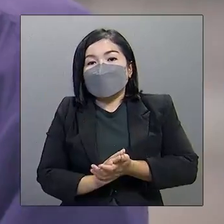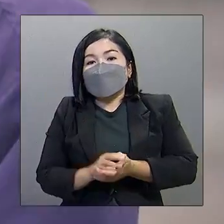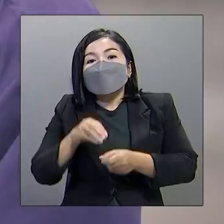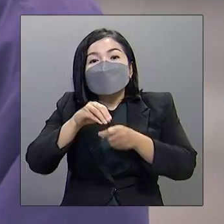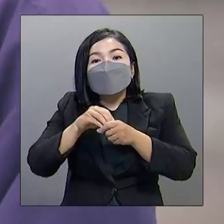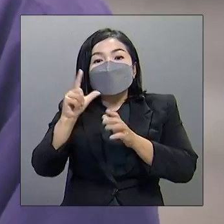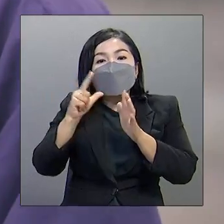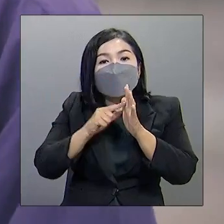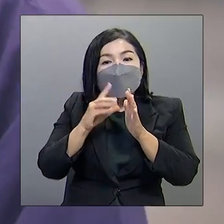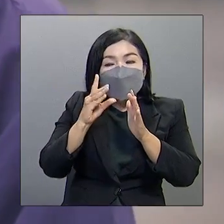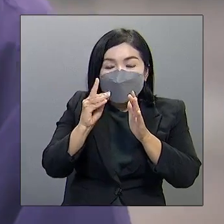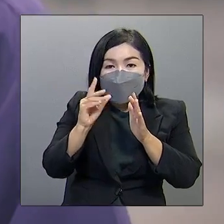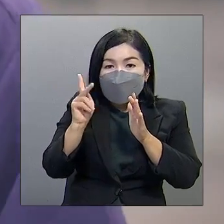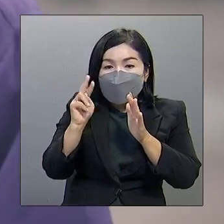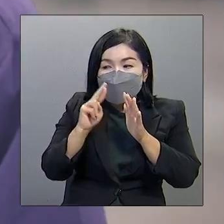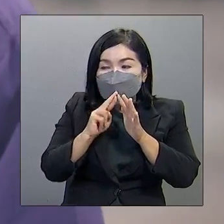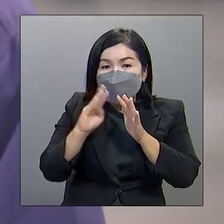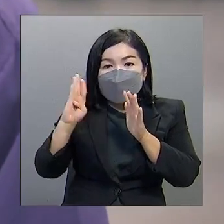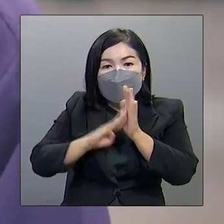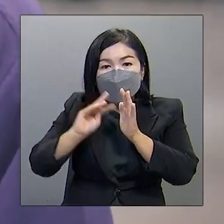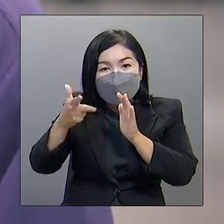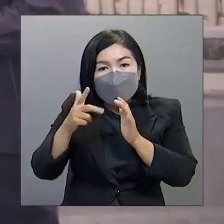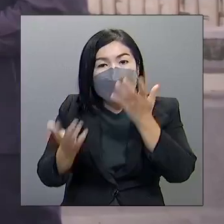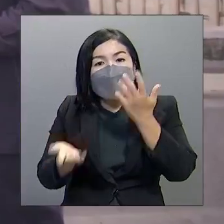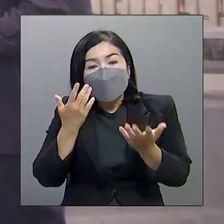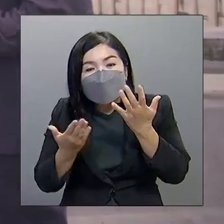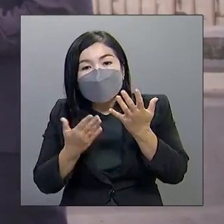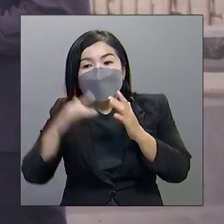ไม่ว่าจะเป็นทุ่งรังสิตเอ่ยไม่ว่าจะเป็นลำลูกกาเอ่ยที่มีฝนตกในพื้นที่เนี่ย